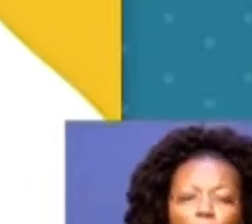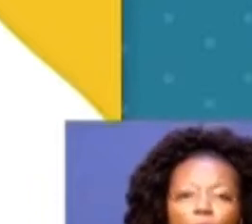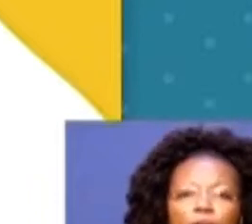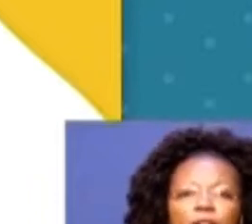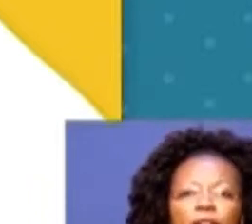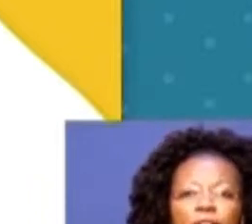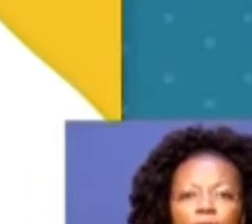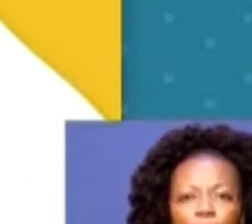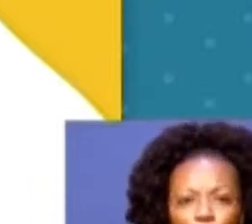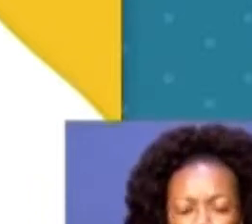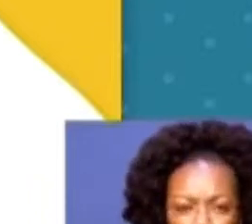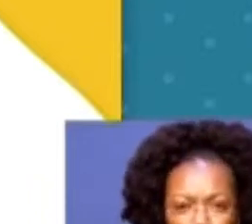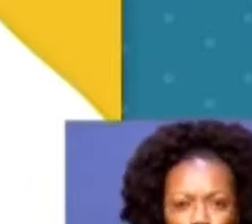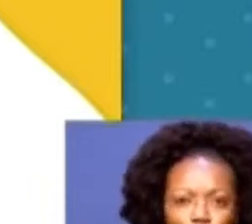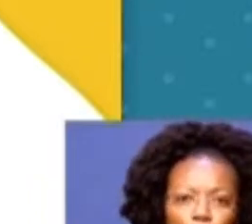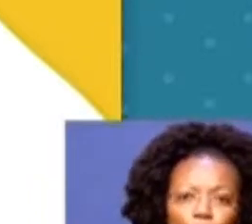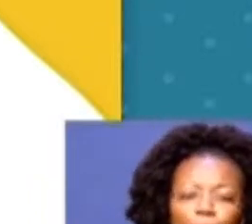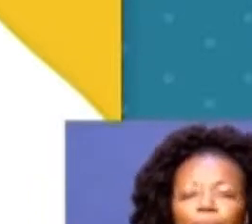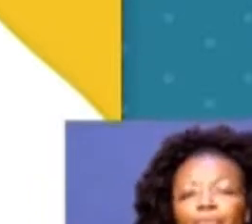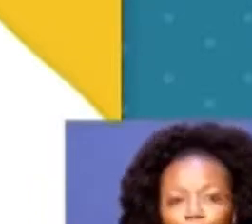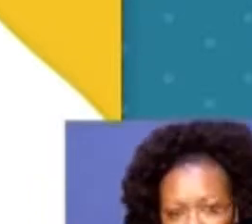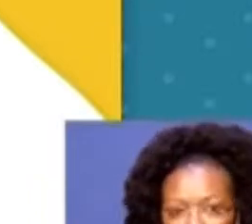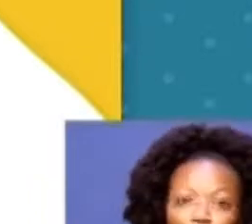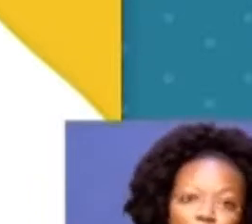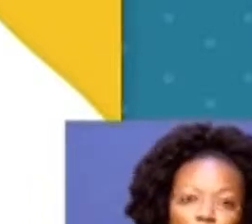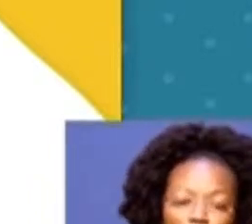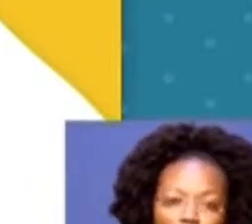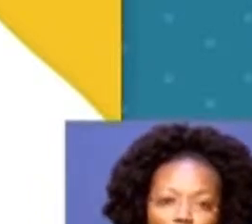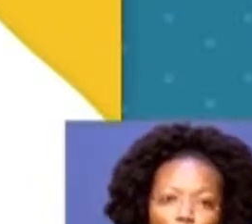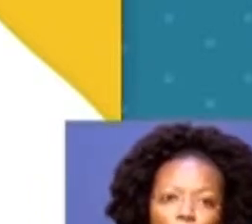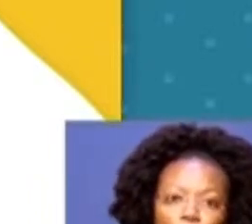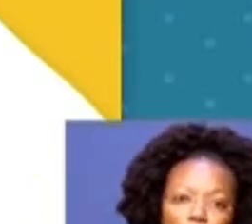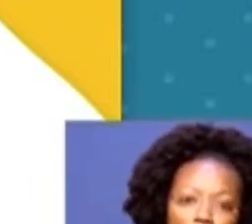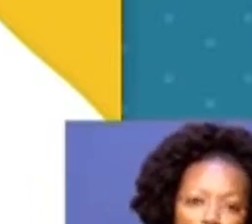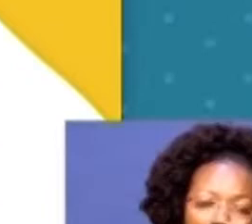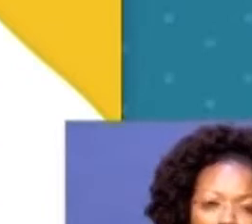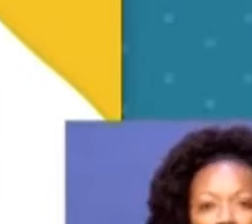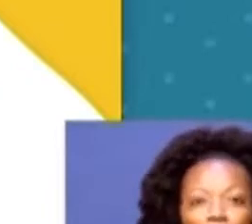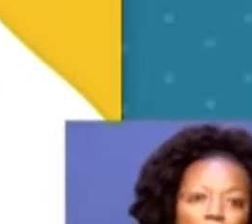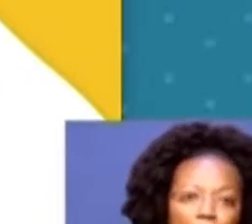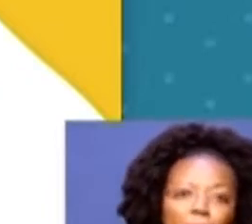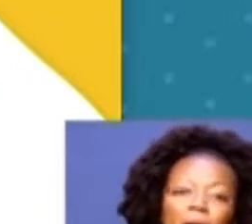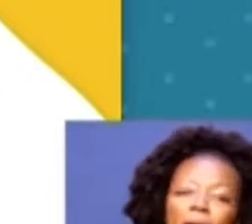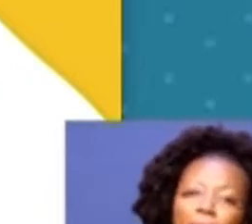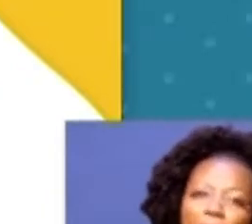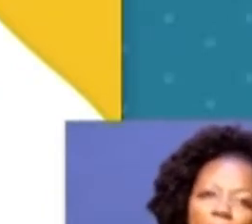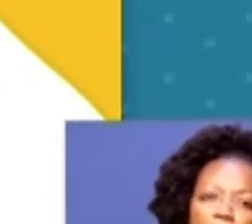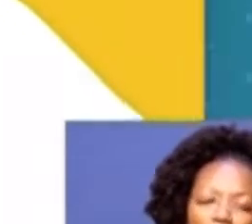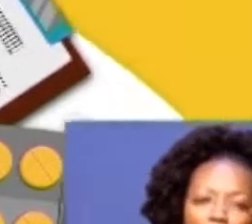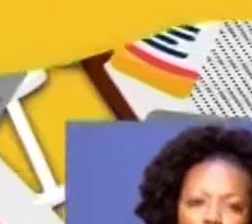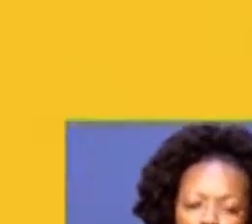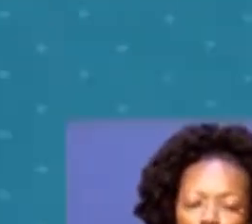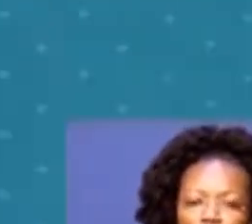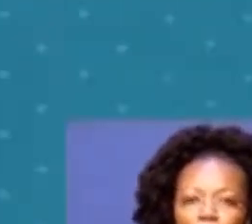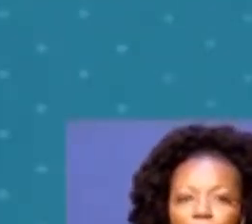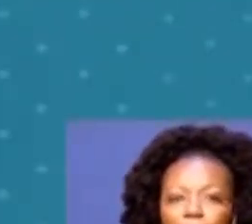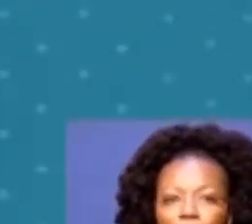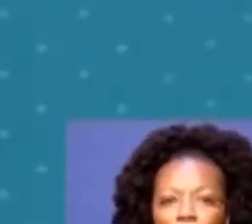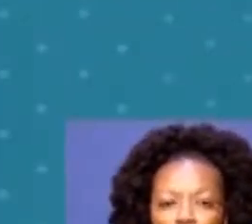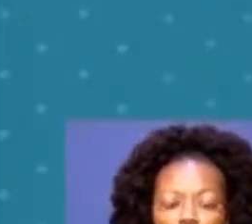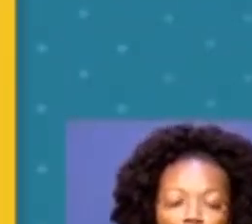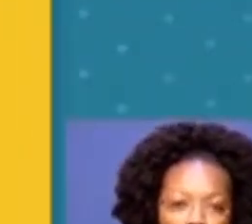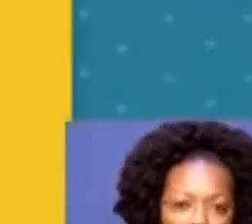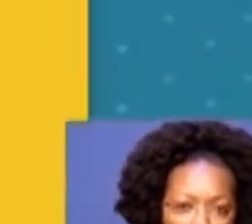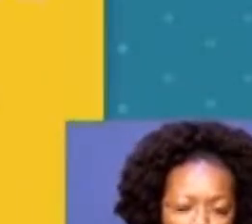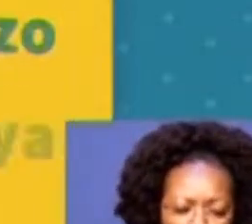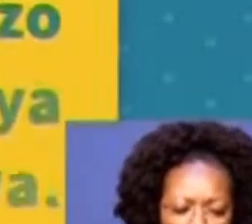wazingatie matibabu ili kuboresha kinga mwilini. Lazima wahakikishe wamepata dawa ipasavyo. Tembelea kliniki yako au